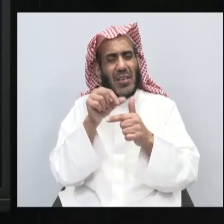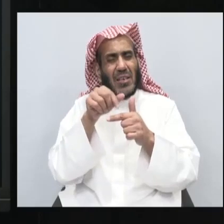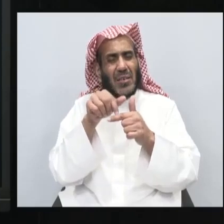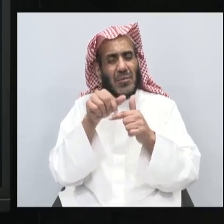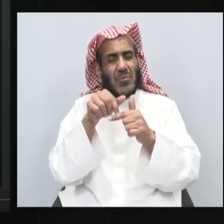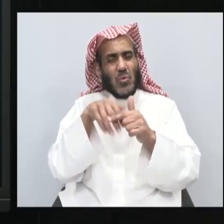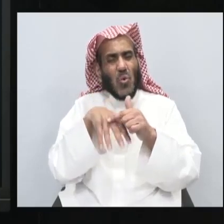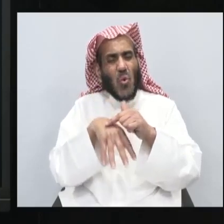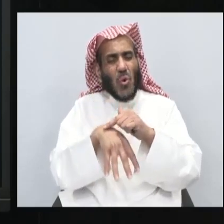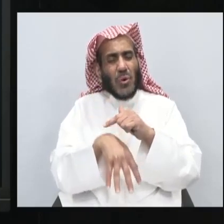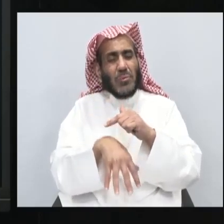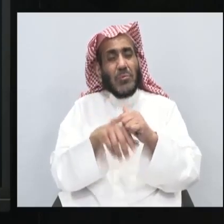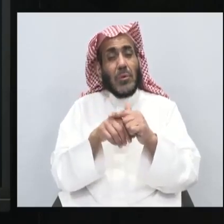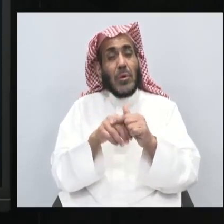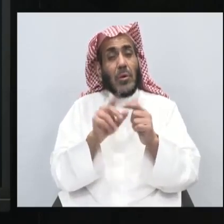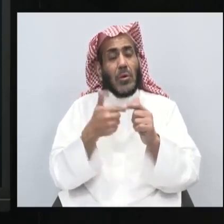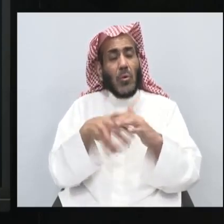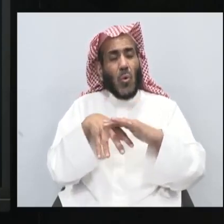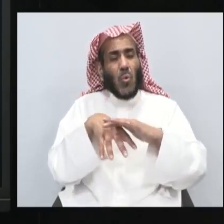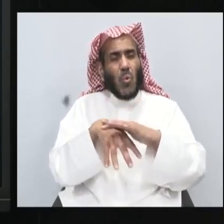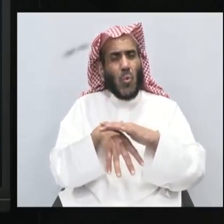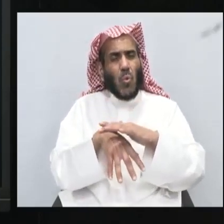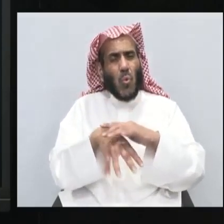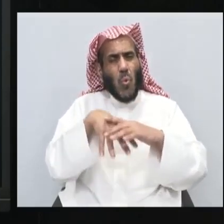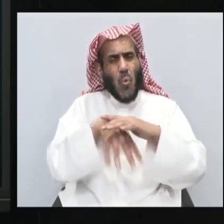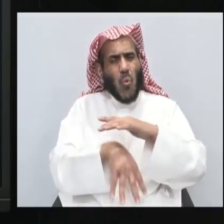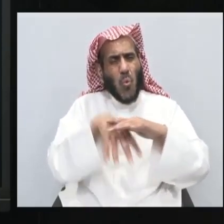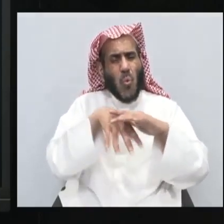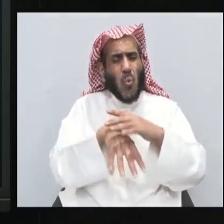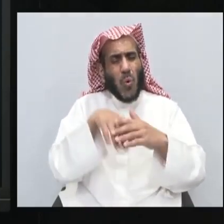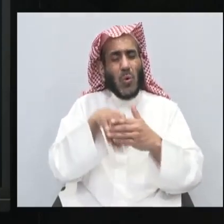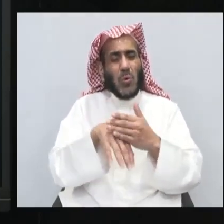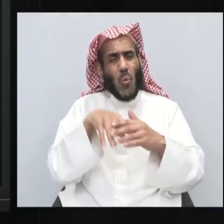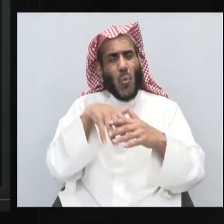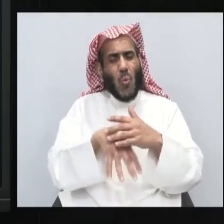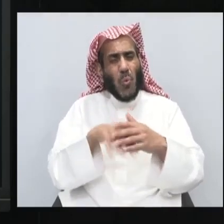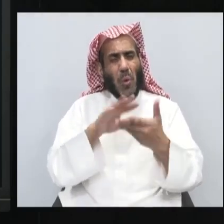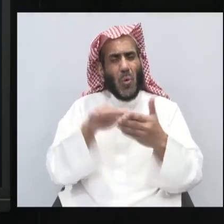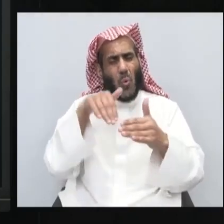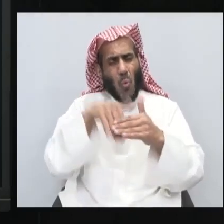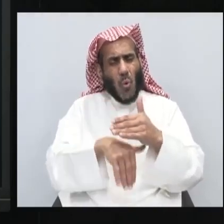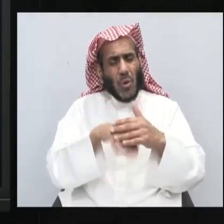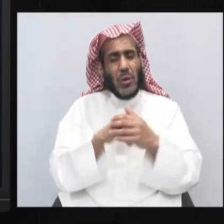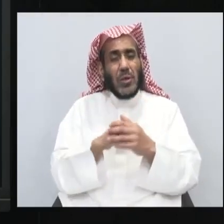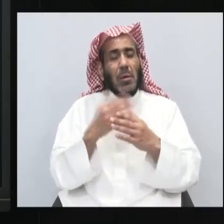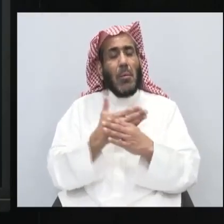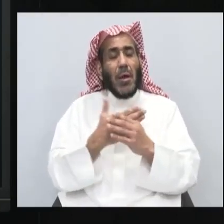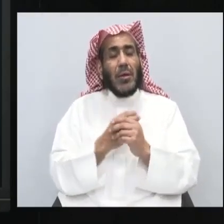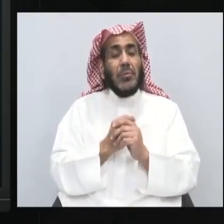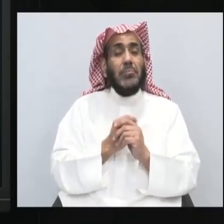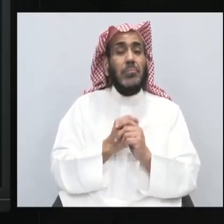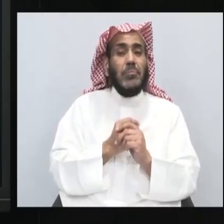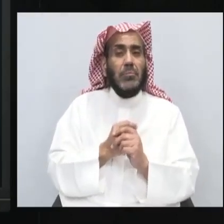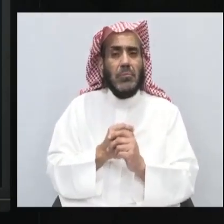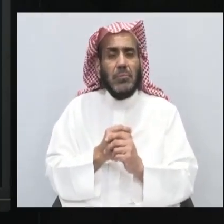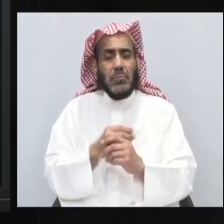يخرج جذور، وتبدأ هذه الجذور تتعمق في أو تتغلغل في باطن الأرض. لماذا؟